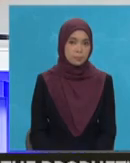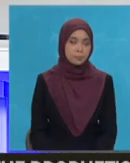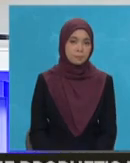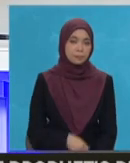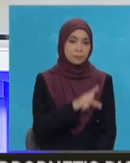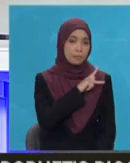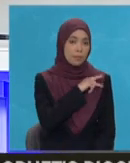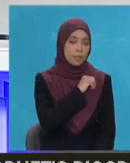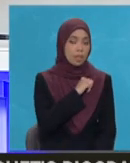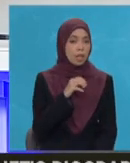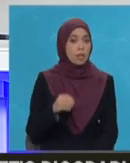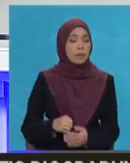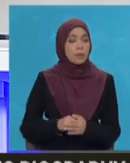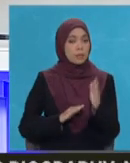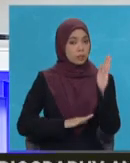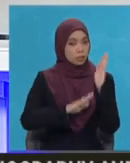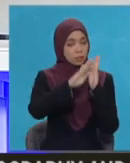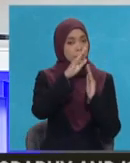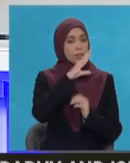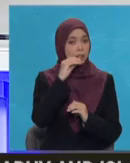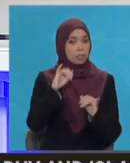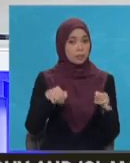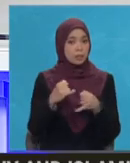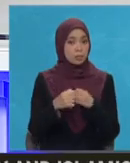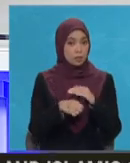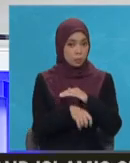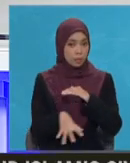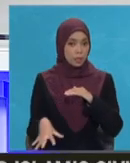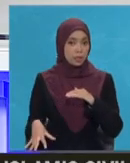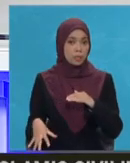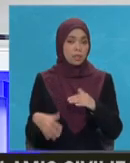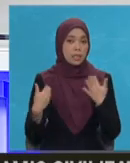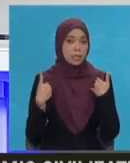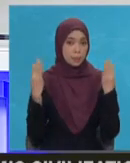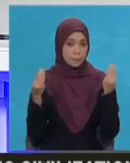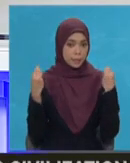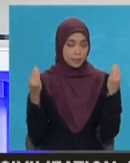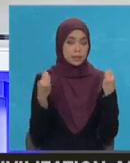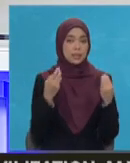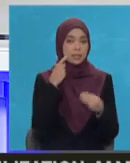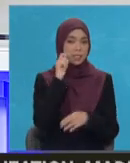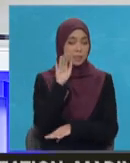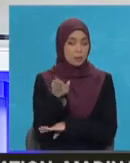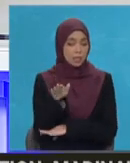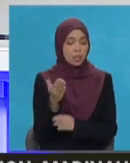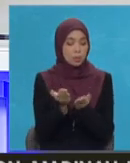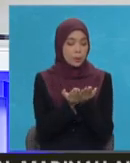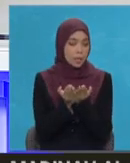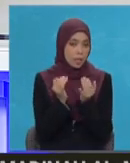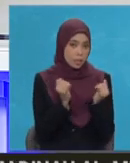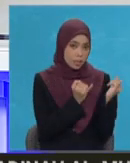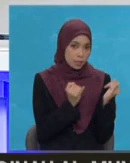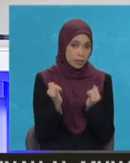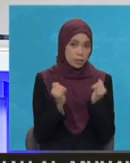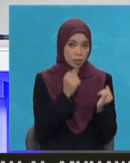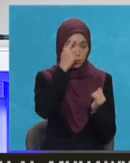ketentuan pembangunan dan jembatan-jembatan di bawahnya petang tadi menghadirkan majelis membaca surah yasin dan tahlil